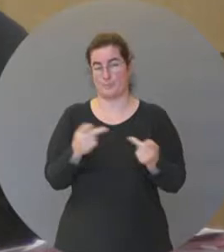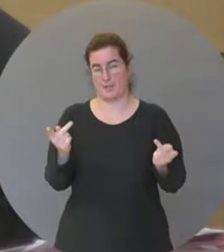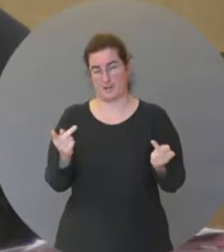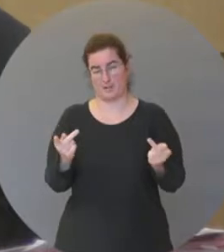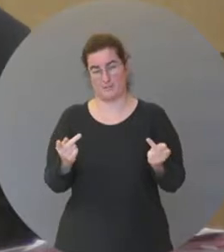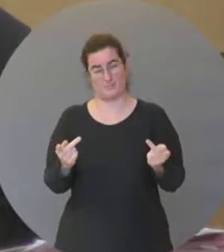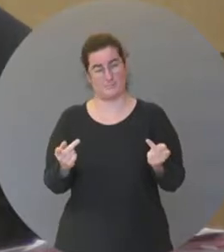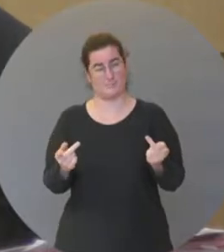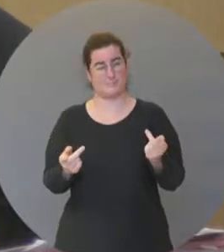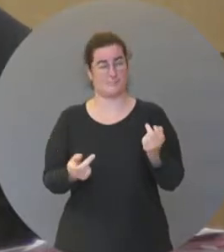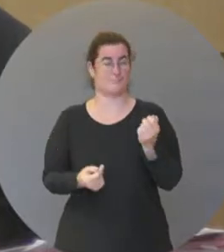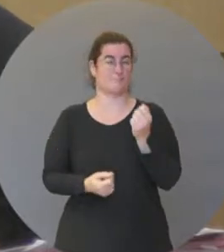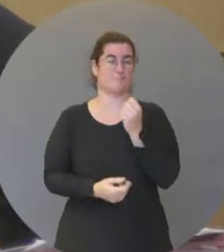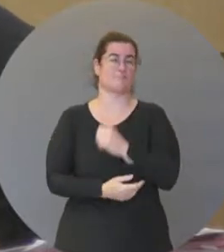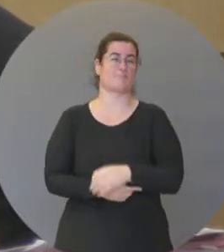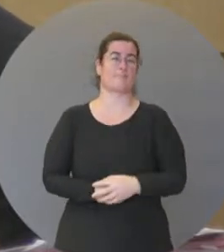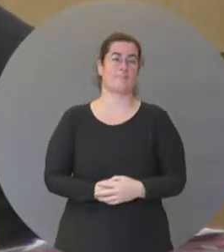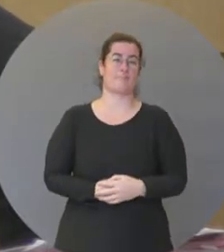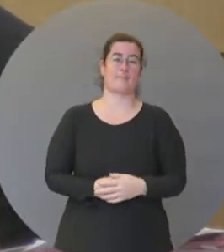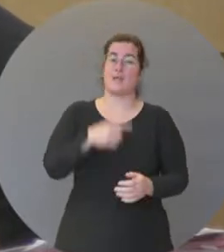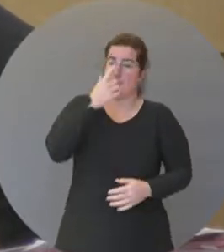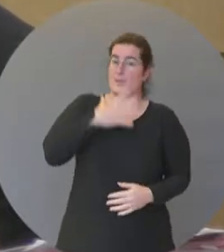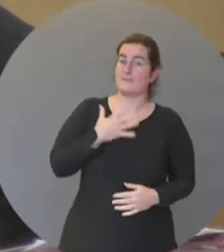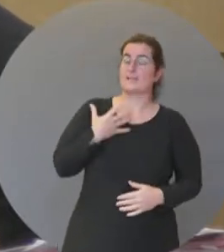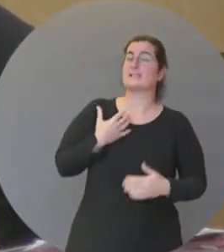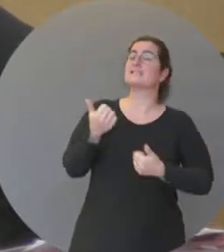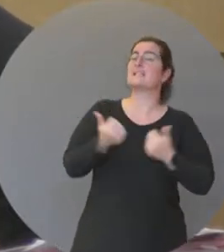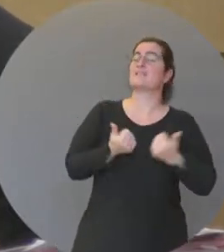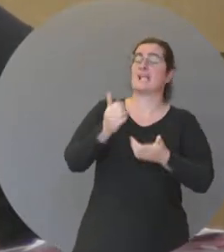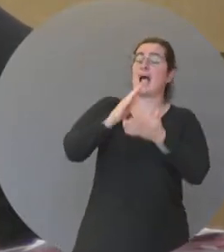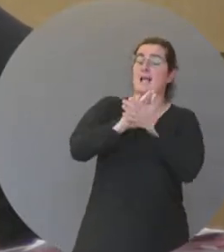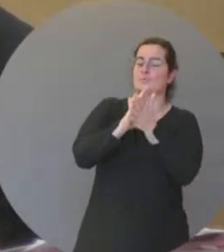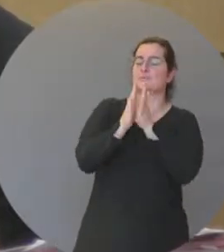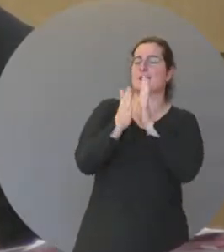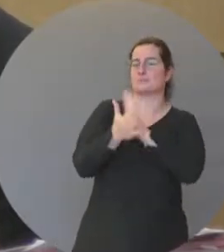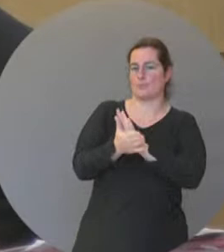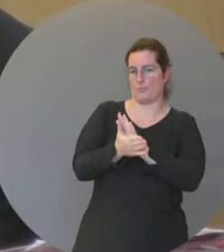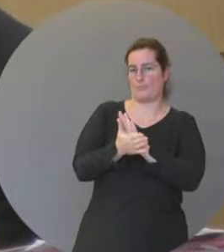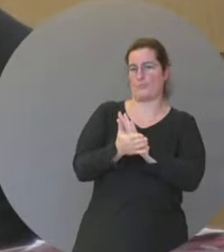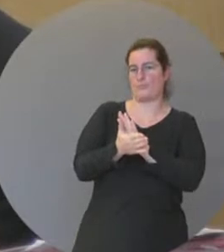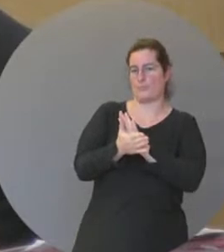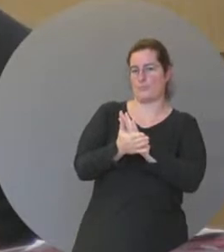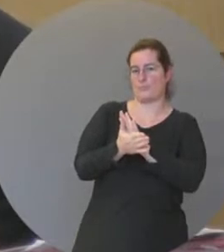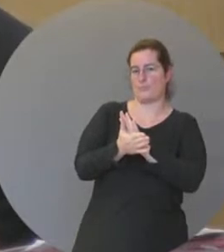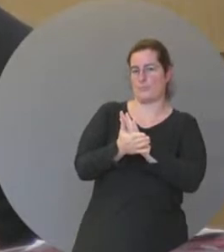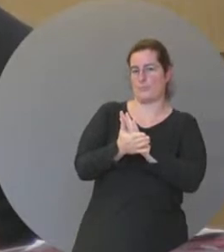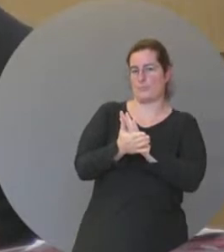je pense que pour ma part le service associatif est un secteur sur lequel bien souvent